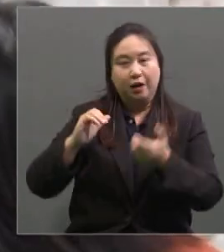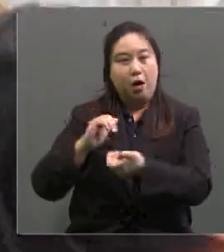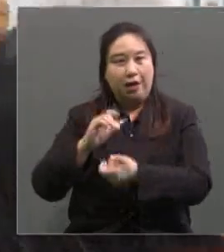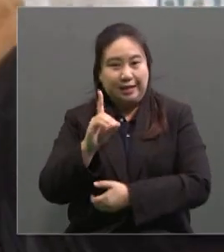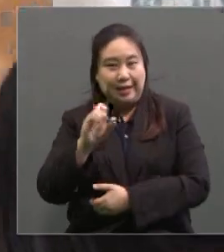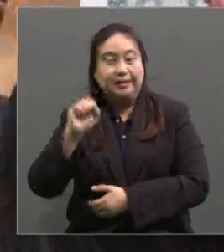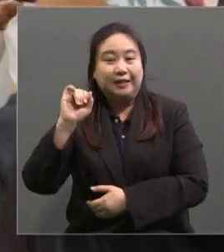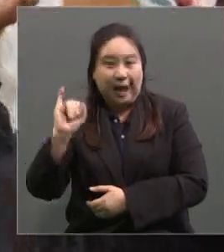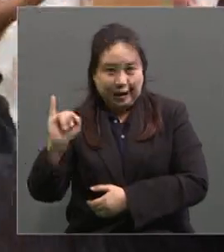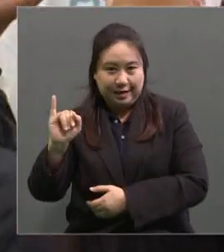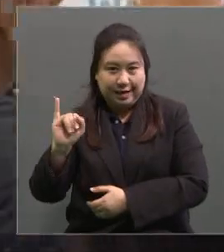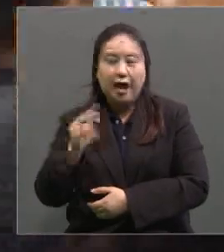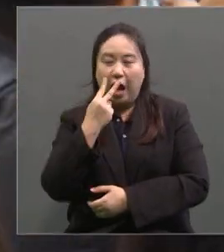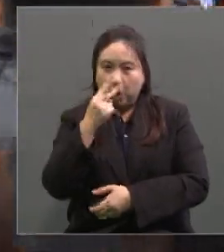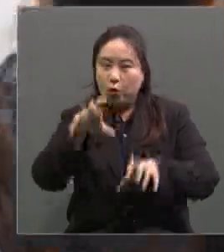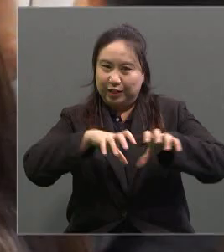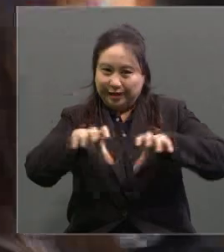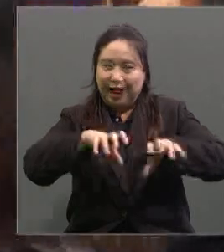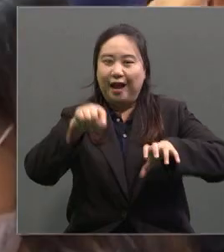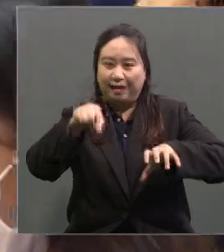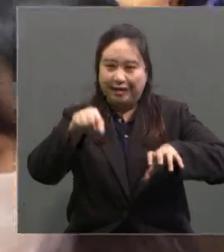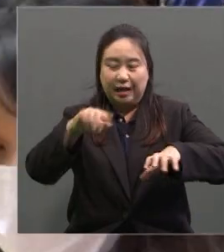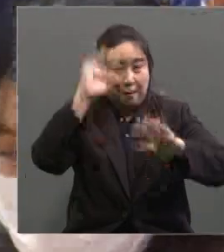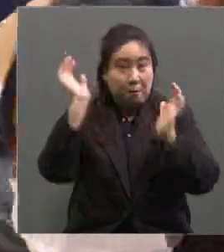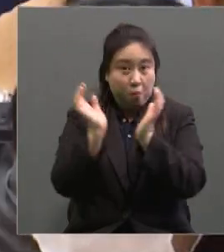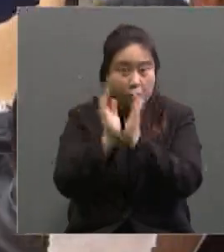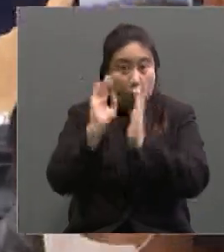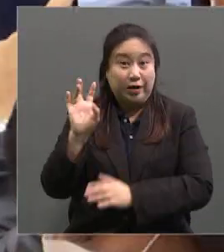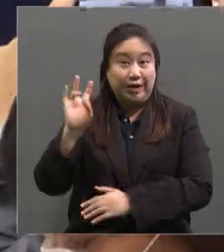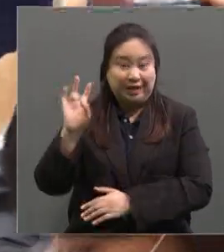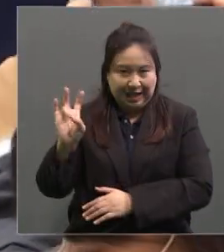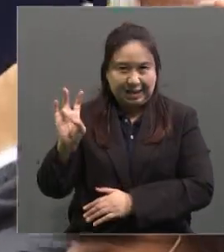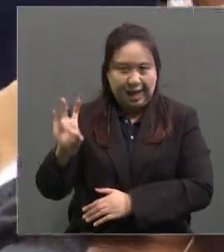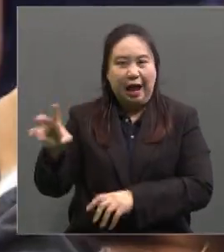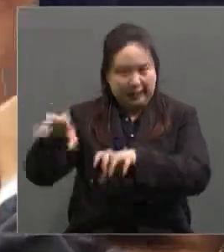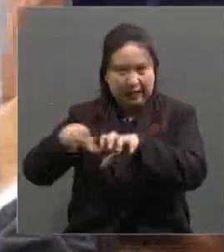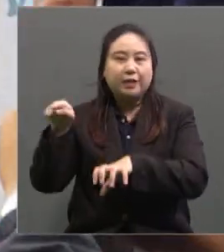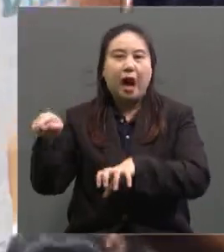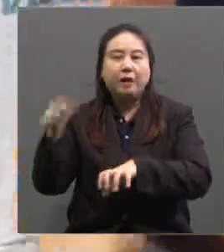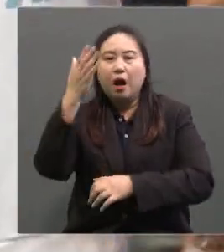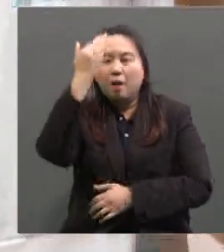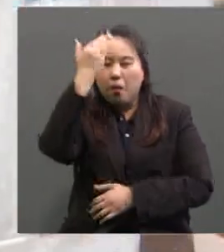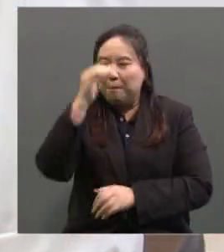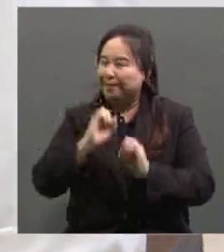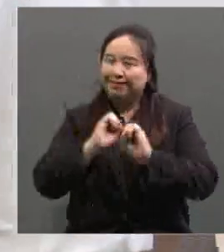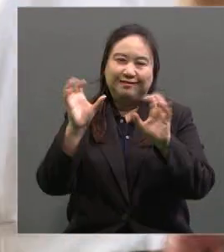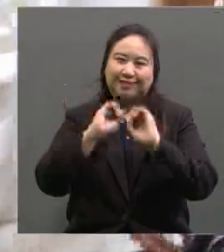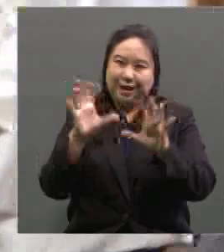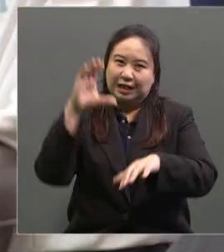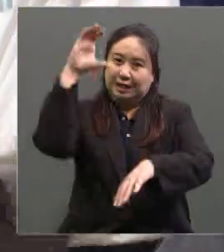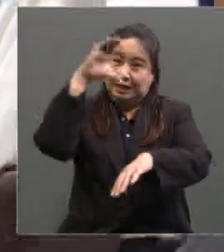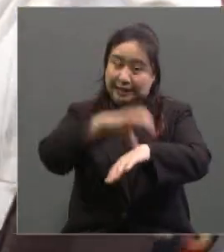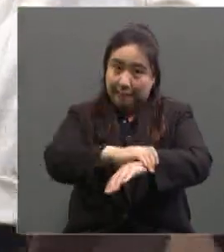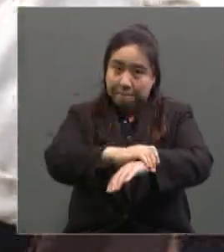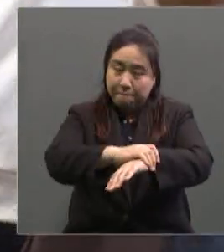DSIเลยให้ดำเนินคดีเกี่ยวกับพรบอุ้มหายกับตำรวจทั้ง 7 7นายเพราะว่าเท่าที่ฟังเนี่ยเข้าข่ายชัดเจนจับ